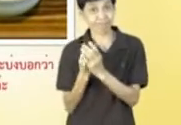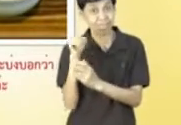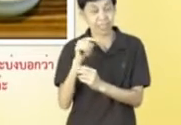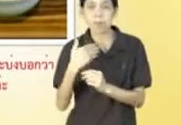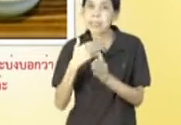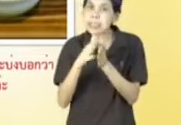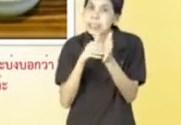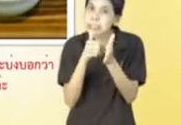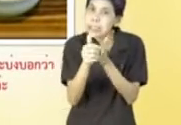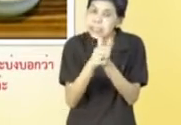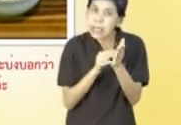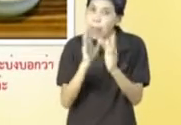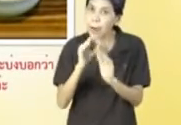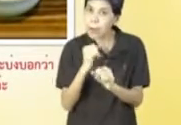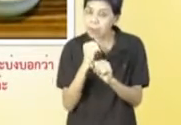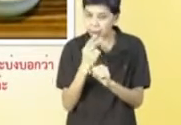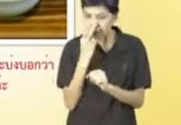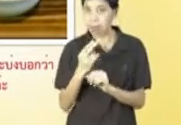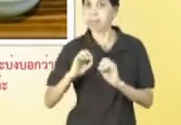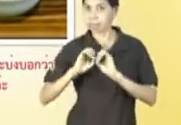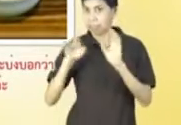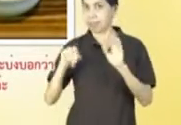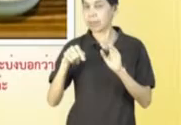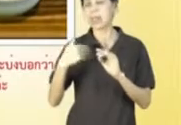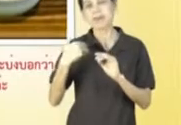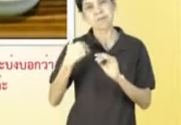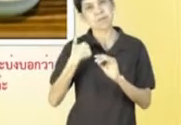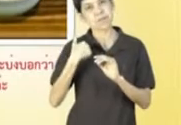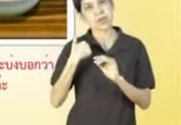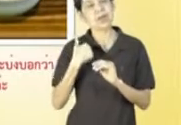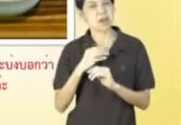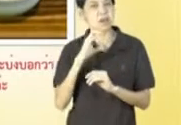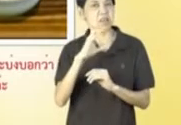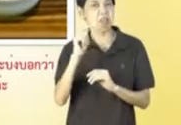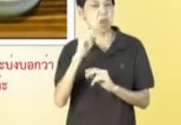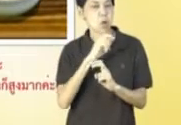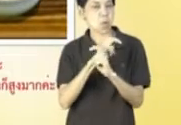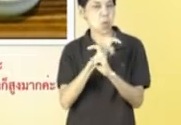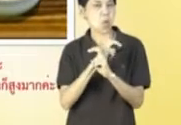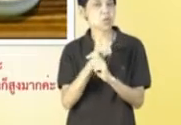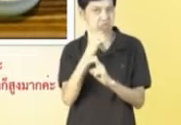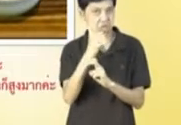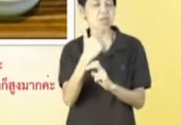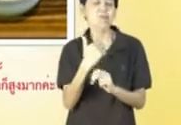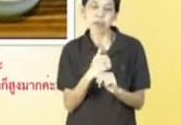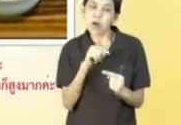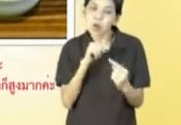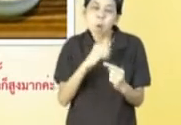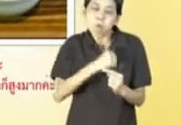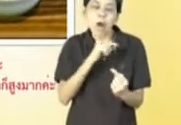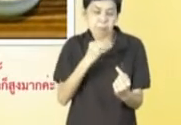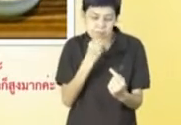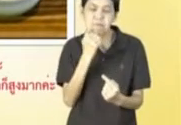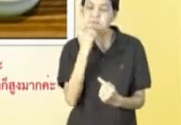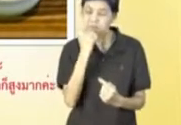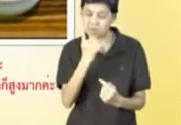ด้วยสีและลักษณะนี้ก็จะบ่งบอกว่ามีปริมาณแคลเซียมสูงค่ะจึงเหมาะสำหรับผู้สูงอ